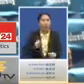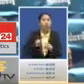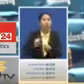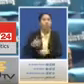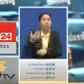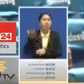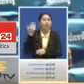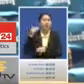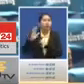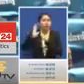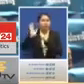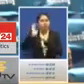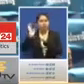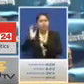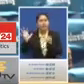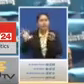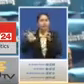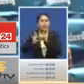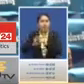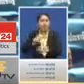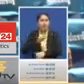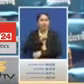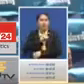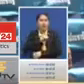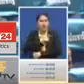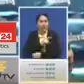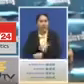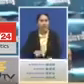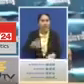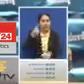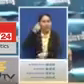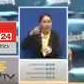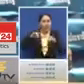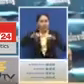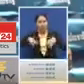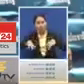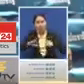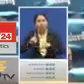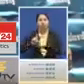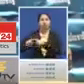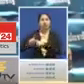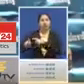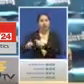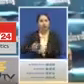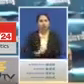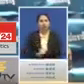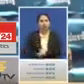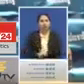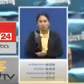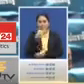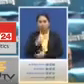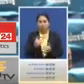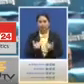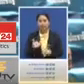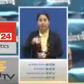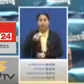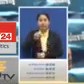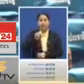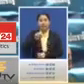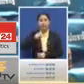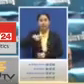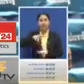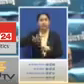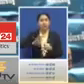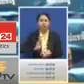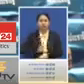ำลังจุดประเด็นความขัดแย้งขึ้นในห้องนี้ที่เป็นสะพานทรงเกียรติของเราผ